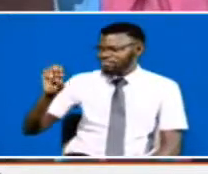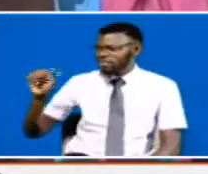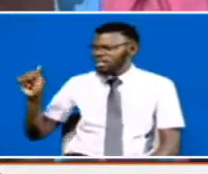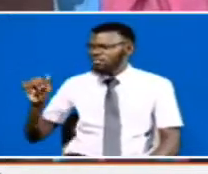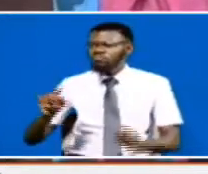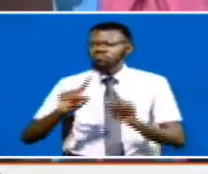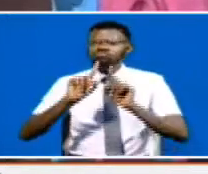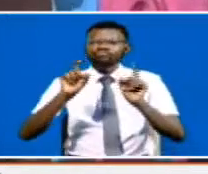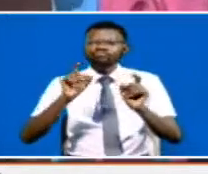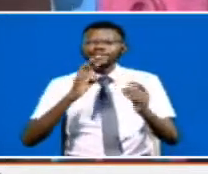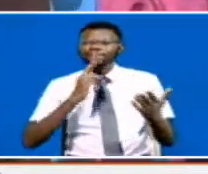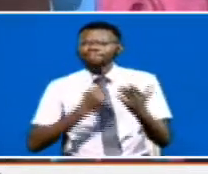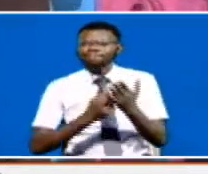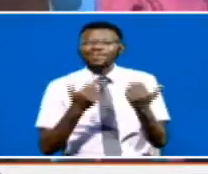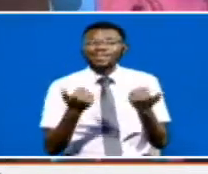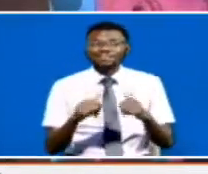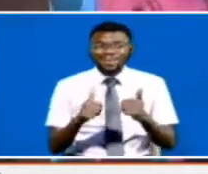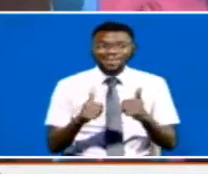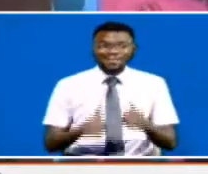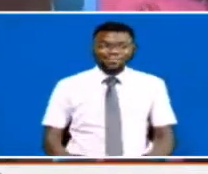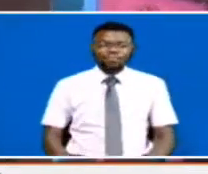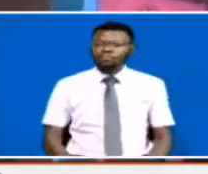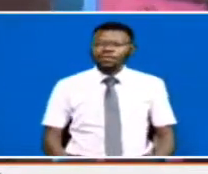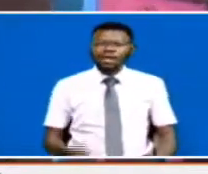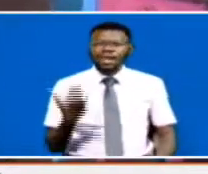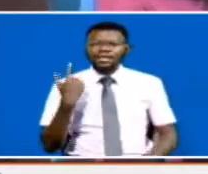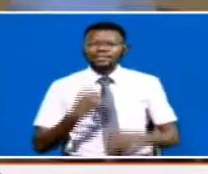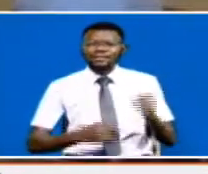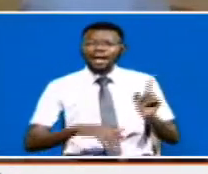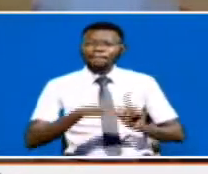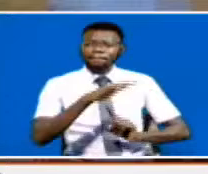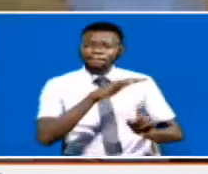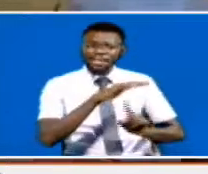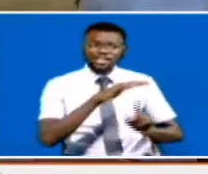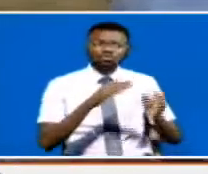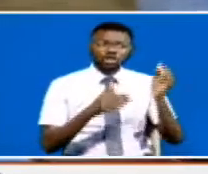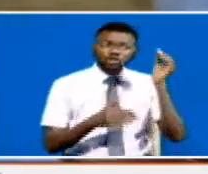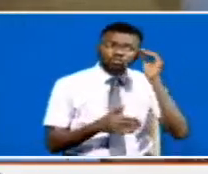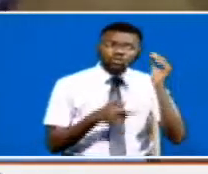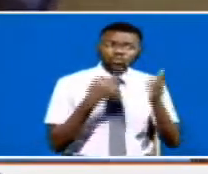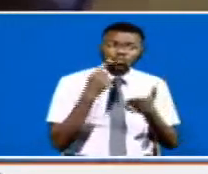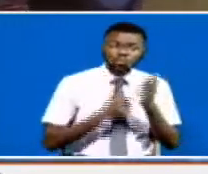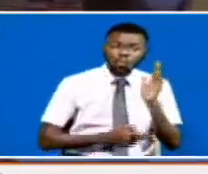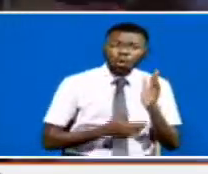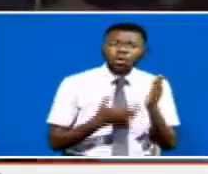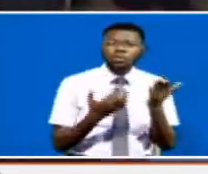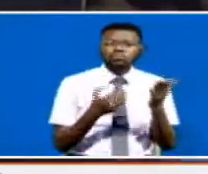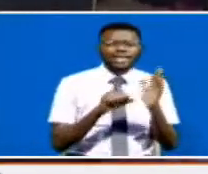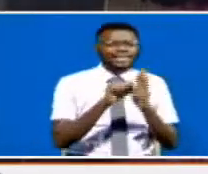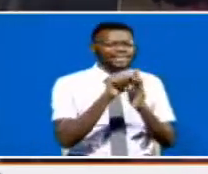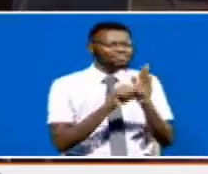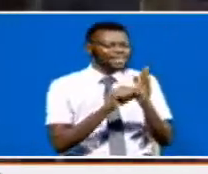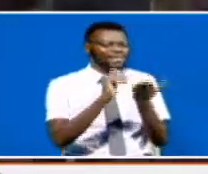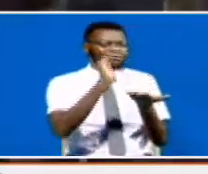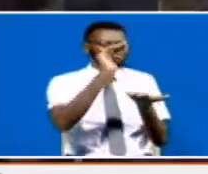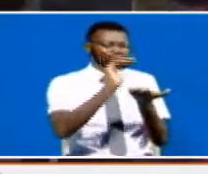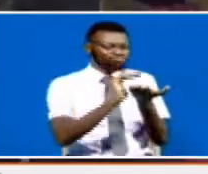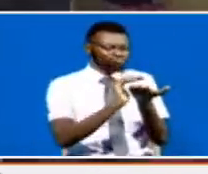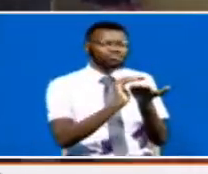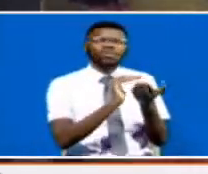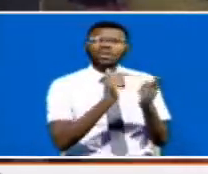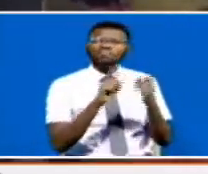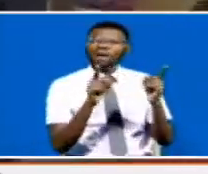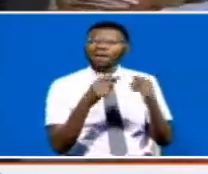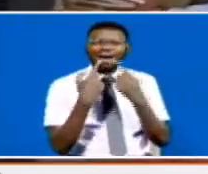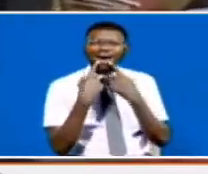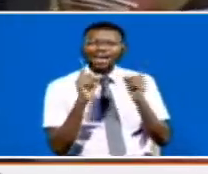Na mwishoni mwa mwaka jana, Wizara ya Elimu ilitangaza kupunguza baadhi ya masomo wanayosoma ila hayajawekwa bayana. Hili